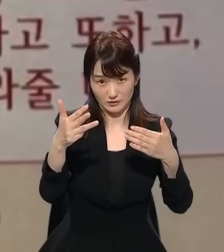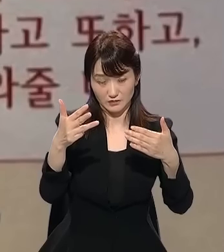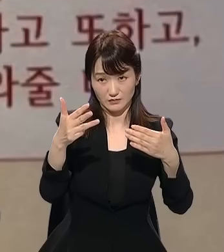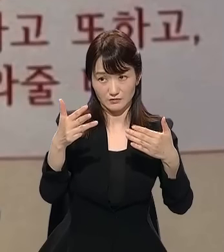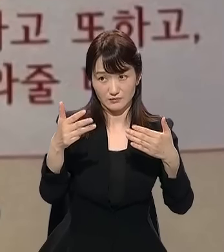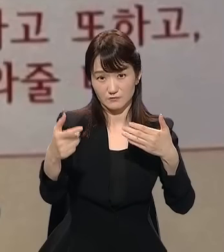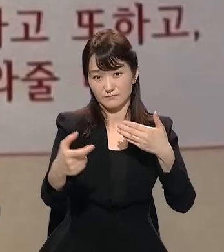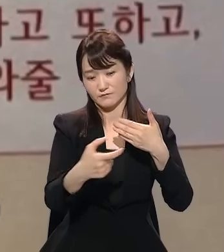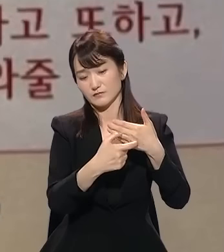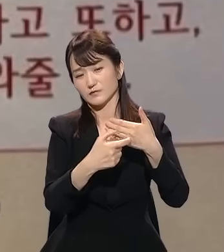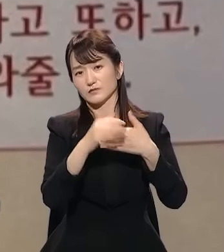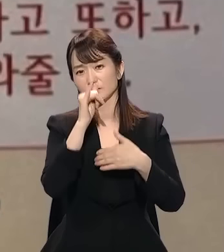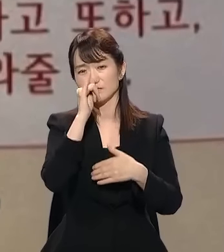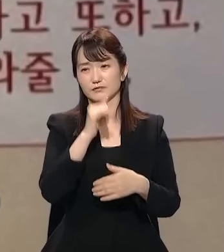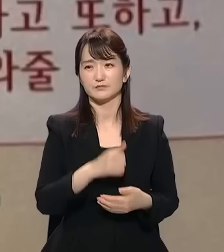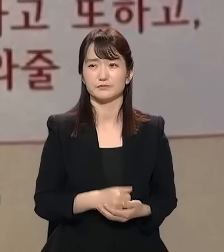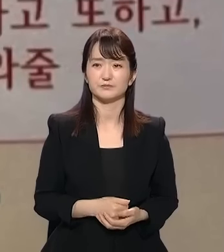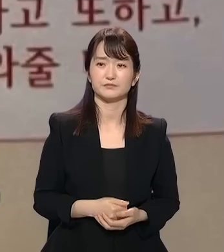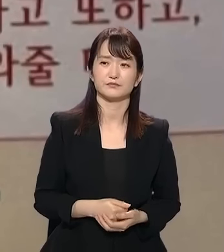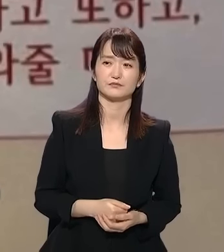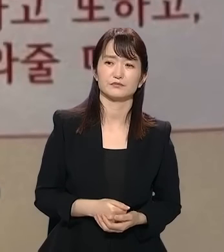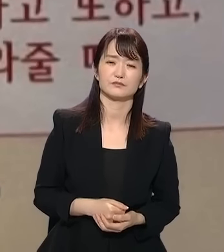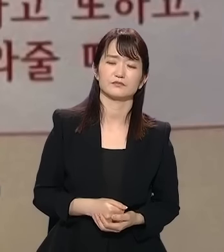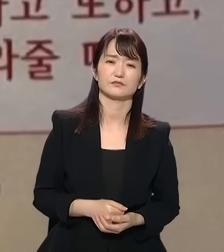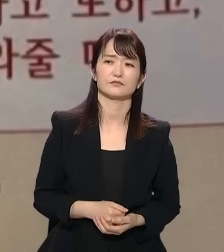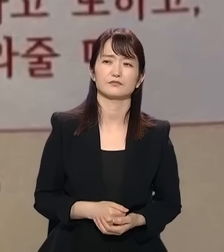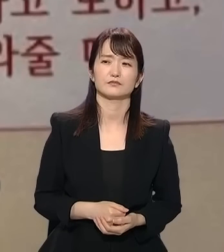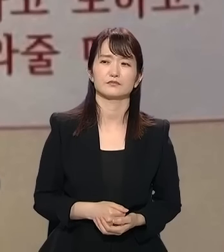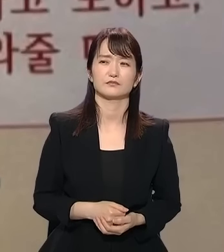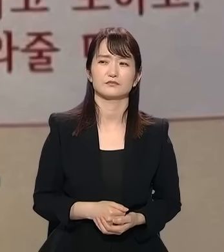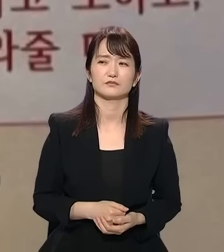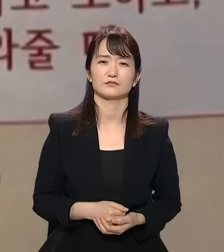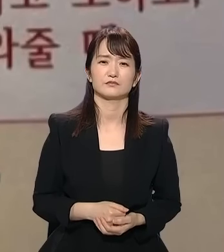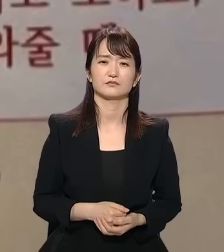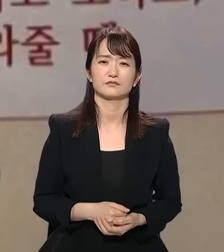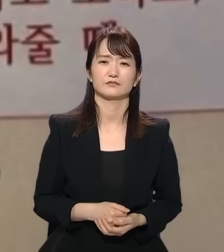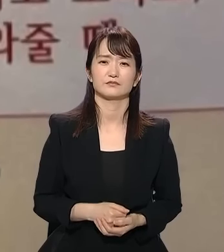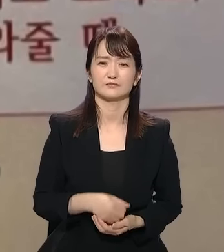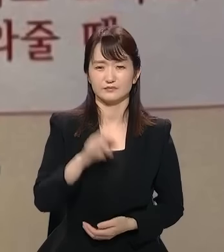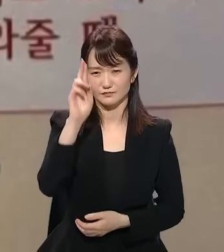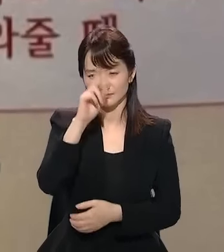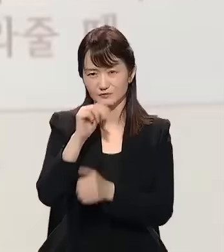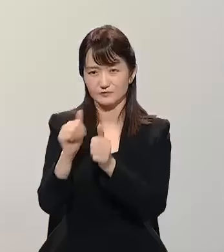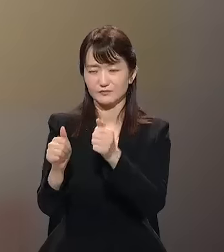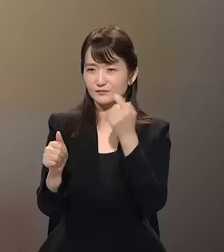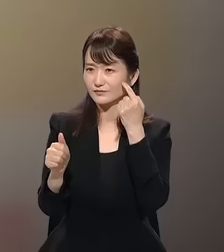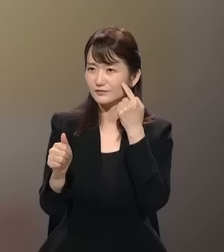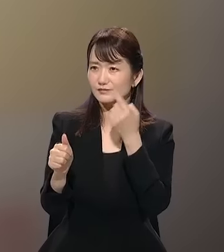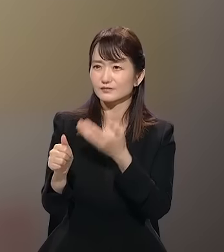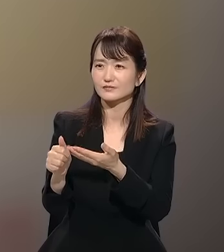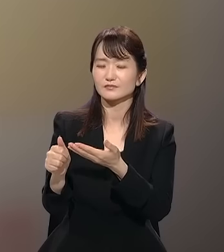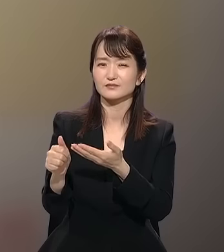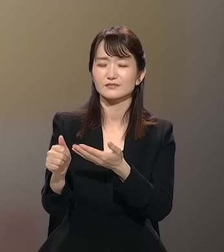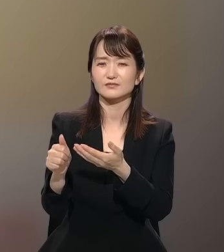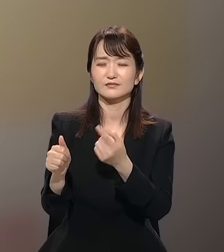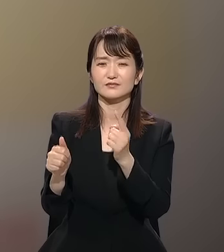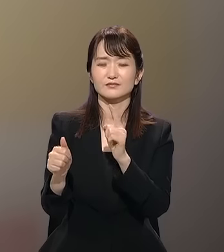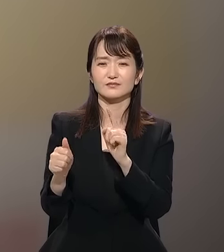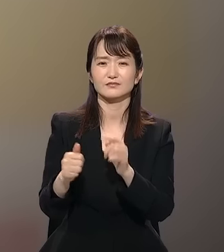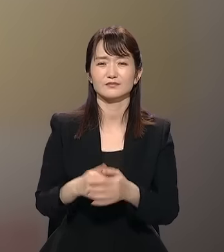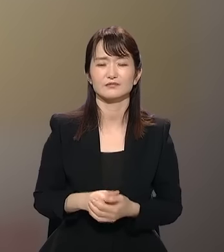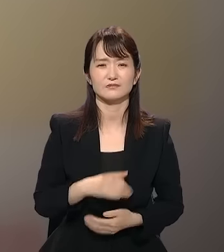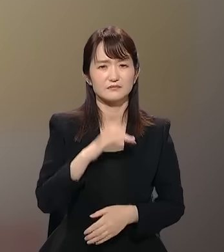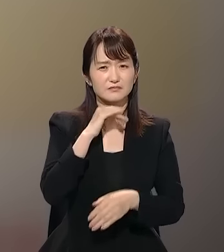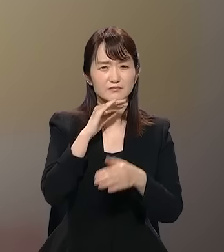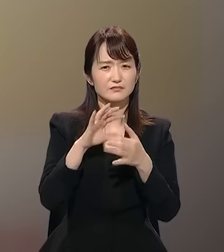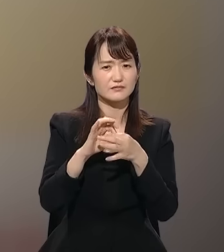여덟 개 항목으로 정리를 해놨는데네 아 박사님 일단 그런 얘기들이 있어요 뭐 나이